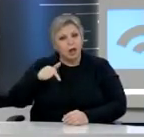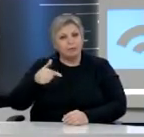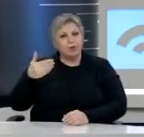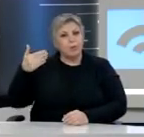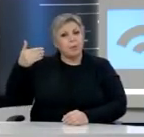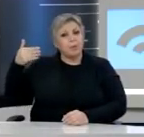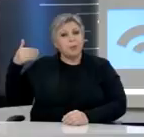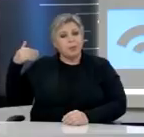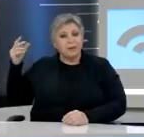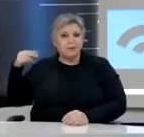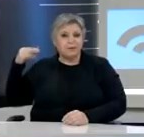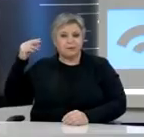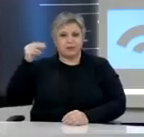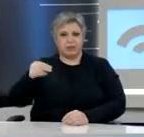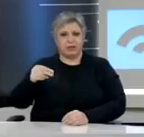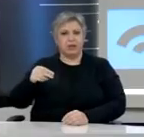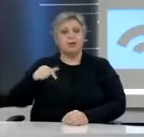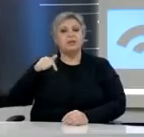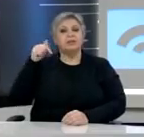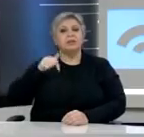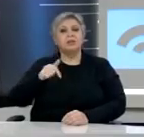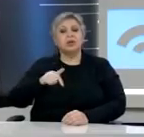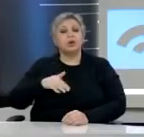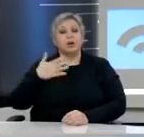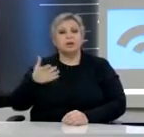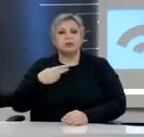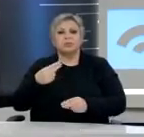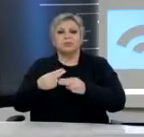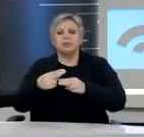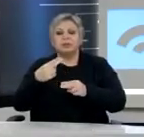που τα κρίσιμα μεγάλα ζητήματα που αναδιέταξαν όλο το